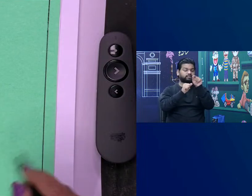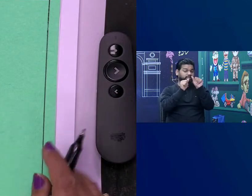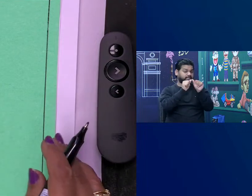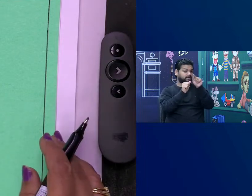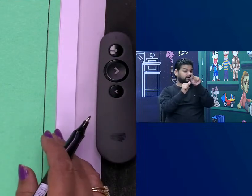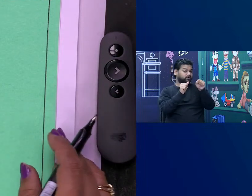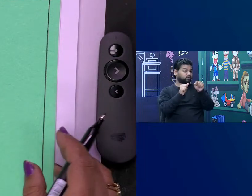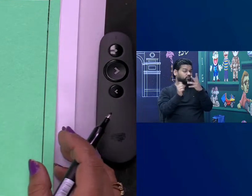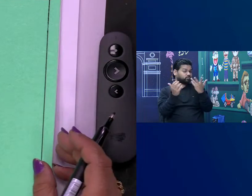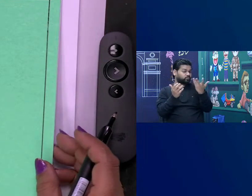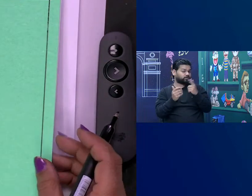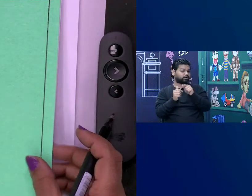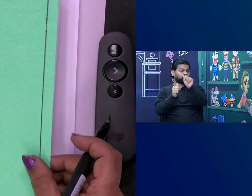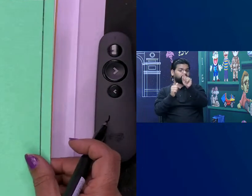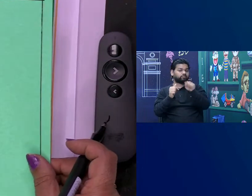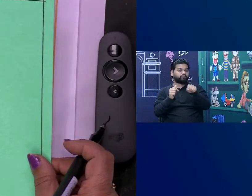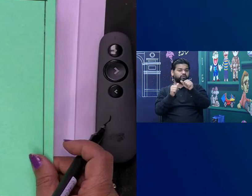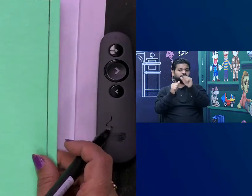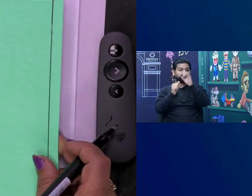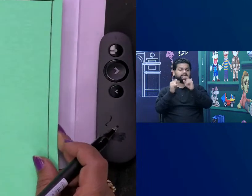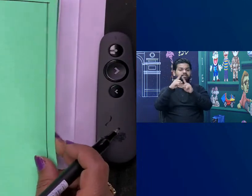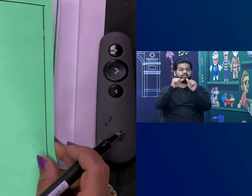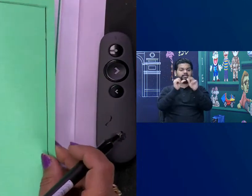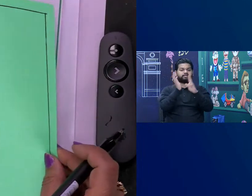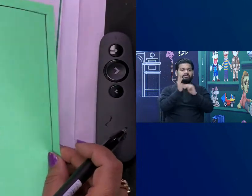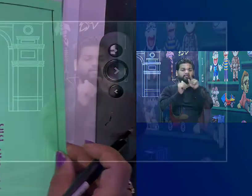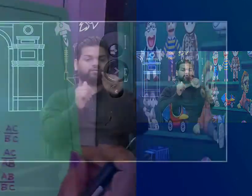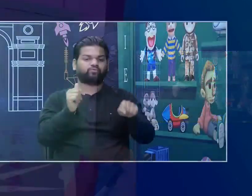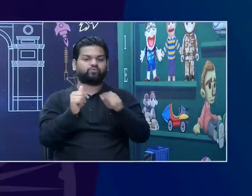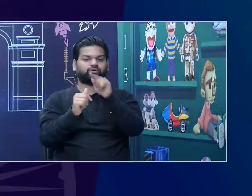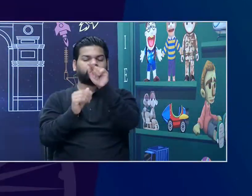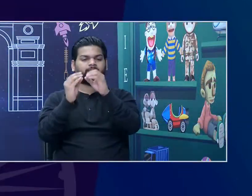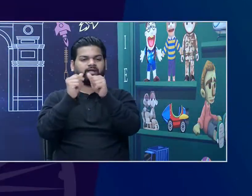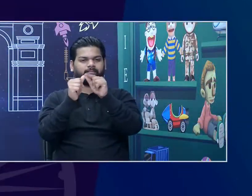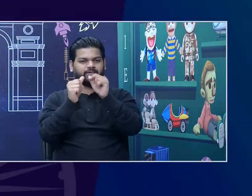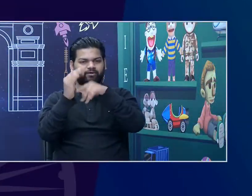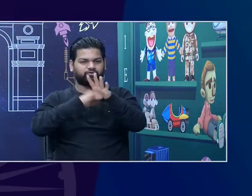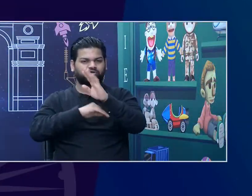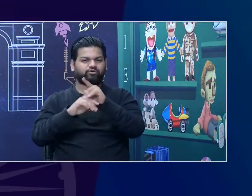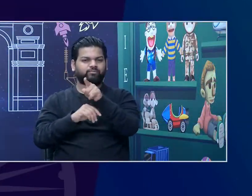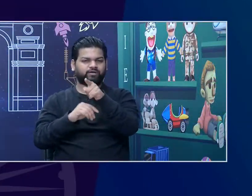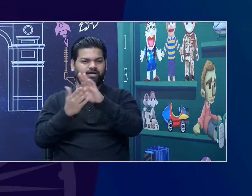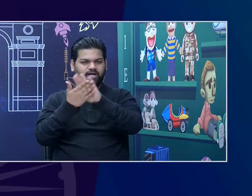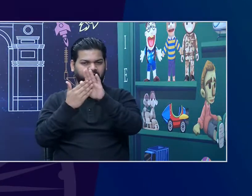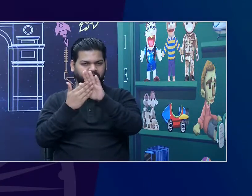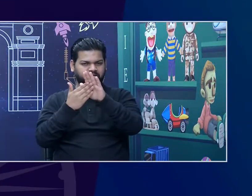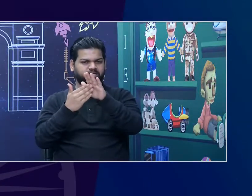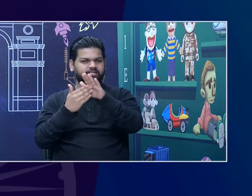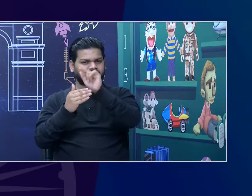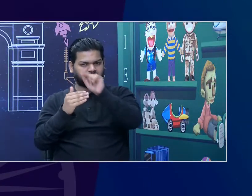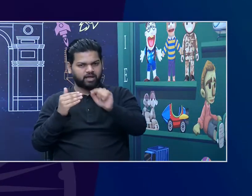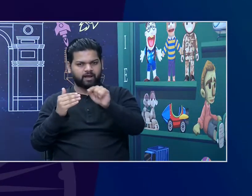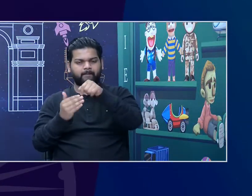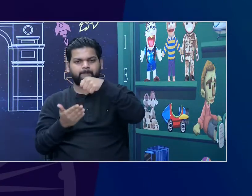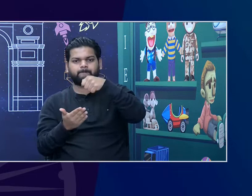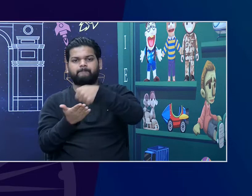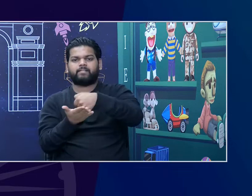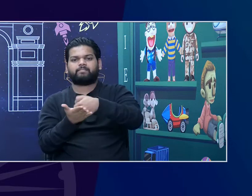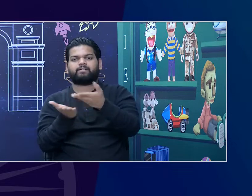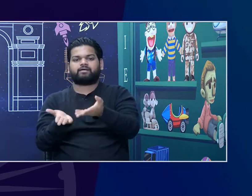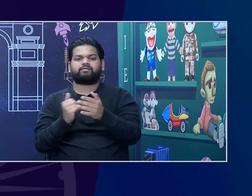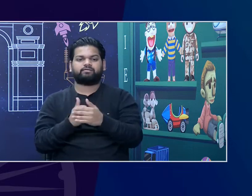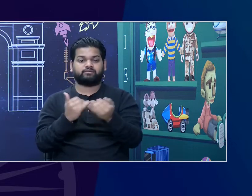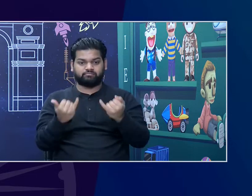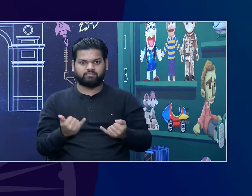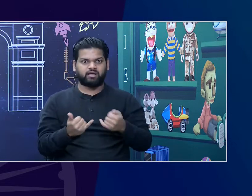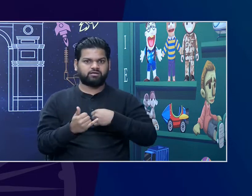upon BC. ठीक है कुसुम जी? I think the ratios are very much clear. ये हमारा TLM था जो हमने प्रिपेयर करा